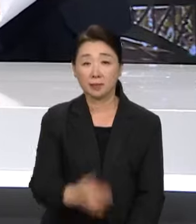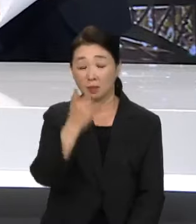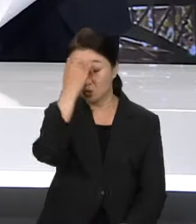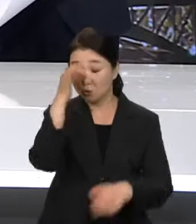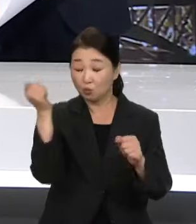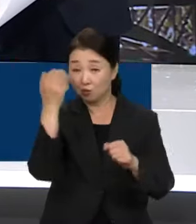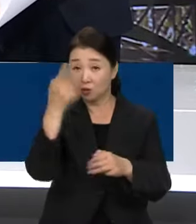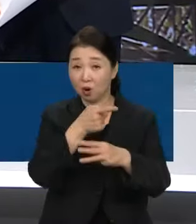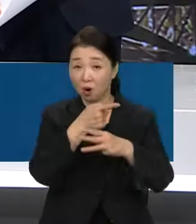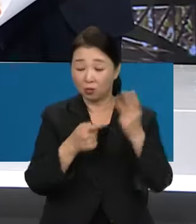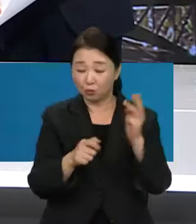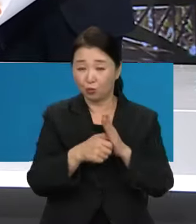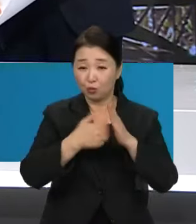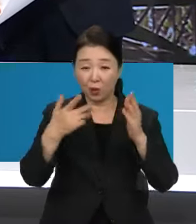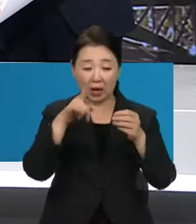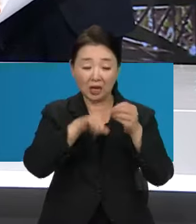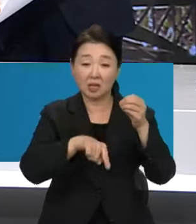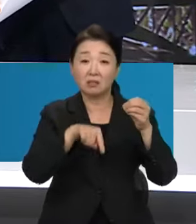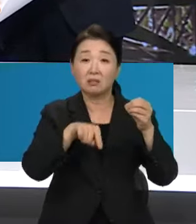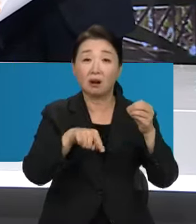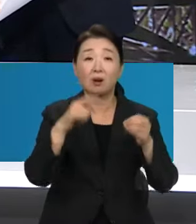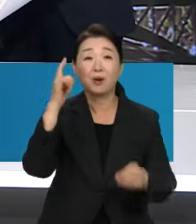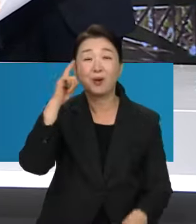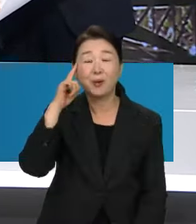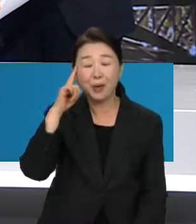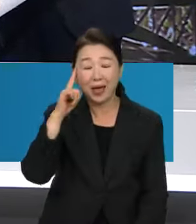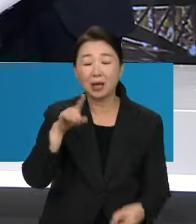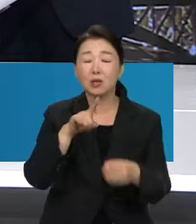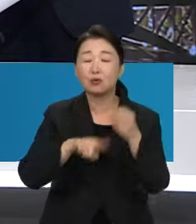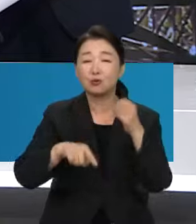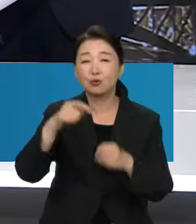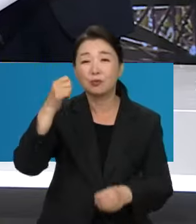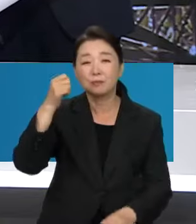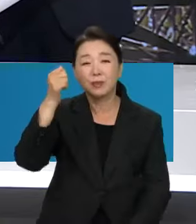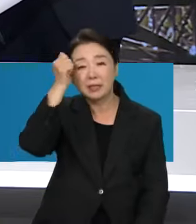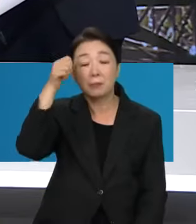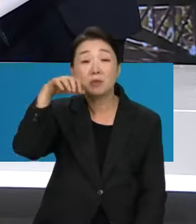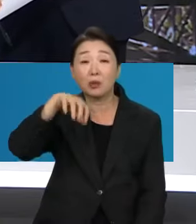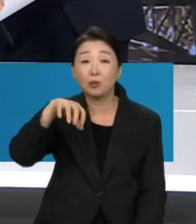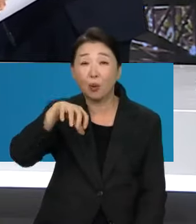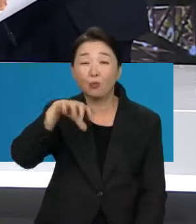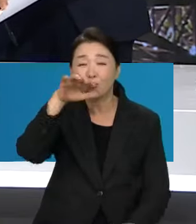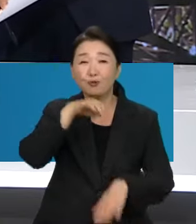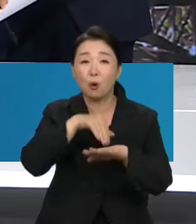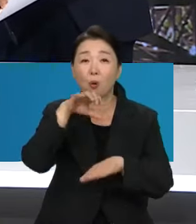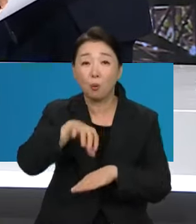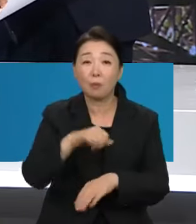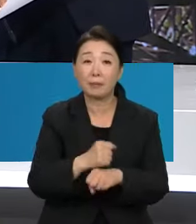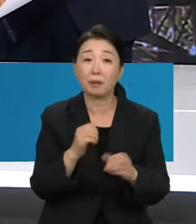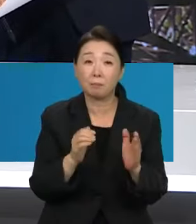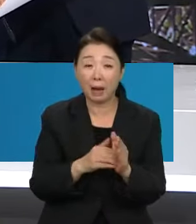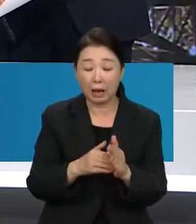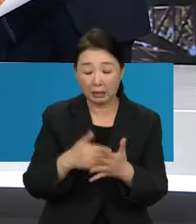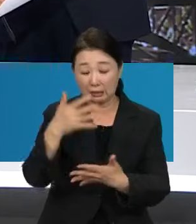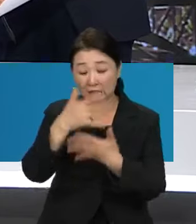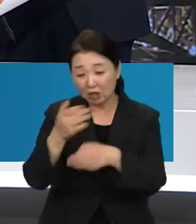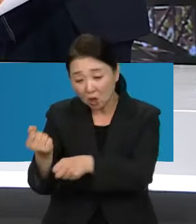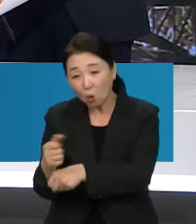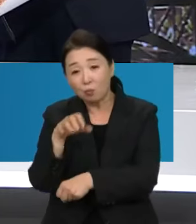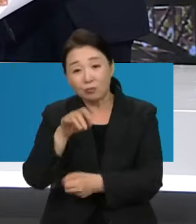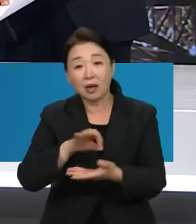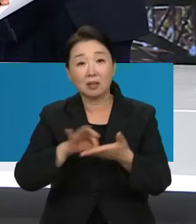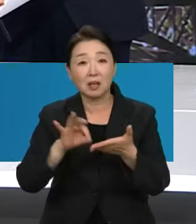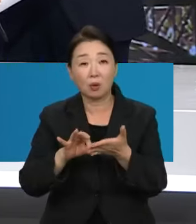충북 청주의 한 유명 사찰이 템플스테이 공간을 조성하면서 스크린 골프장을 만들고 스님들도 이곳을